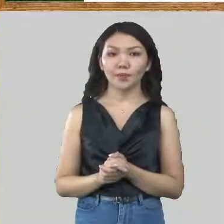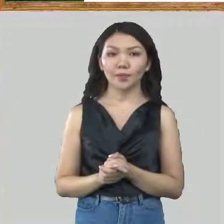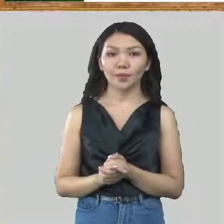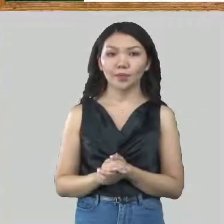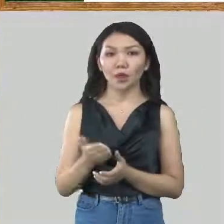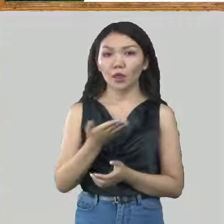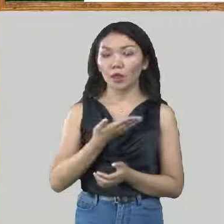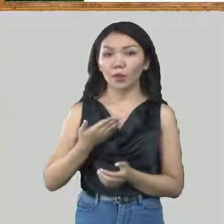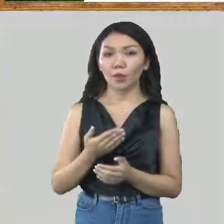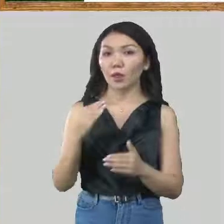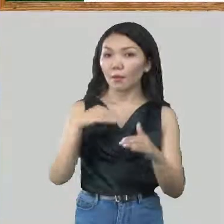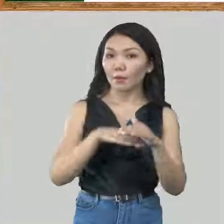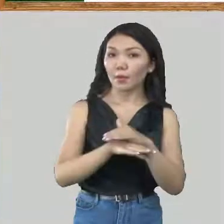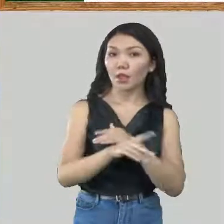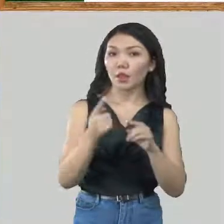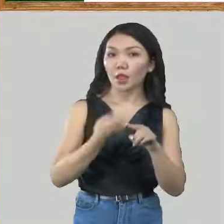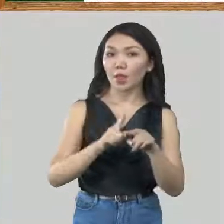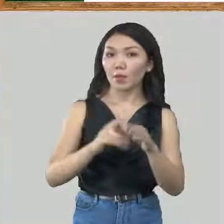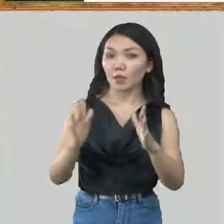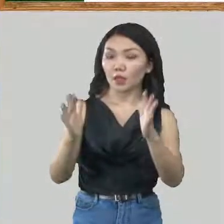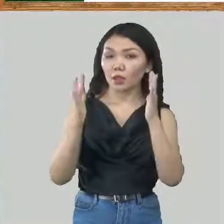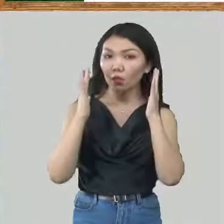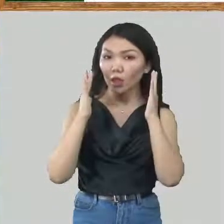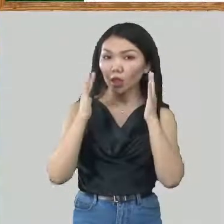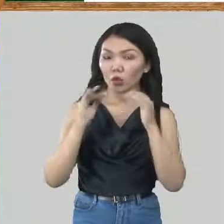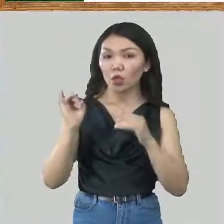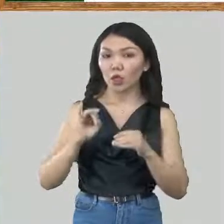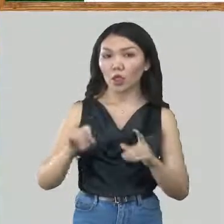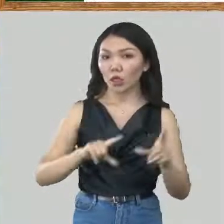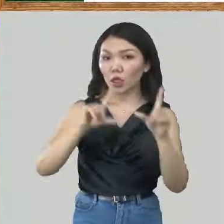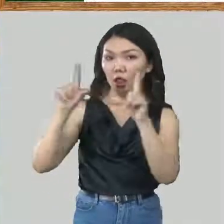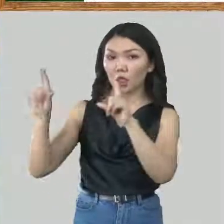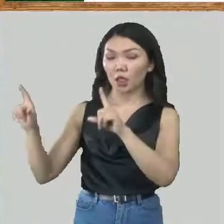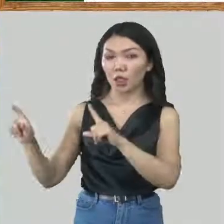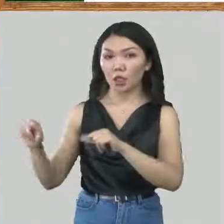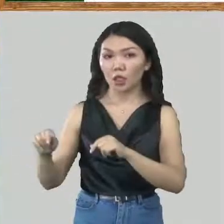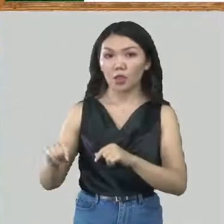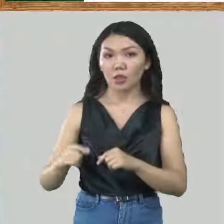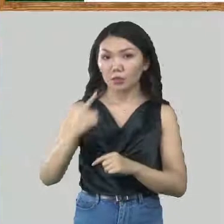Мы покидаем эту полянку и едем дальше.